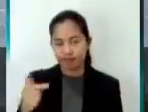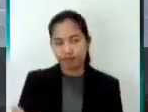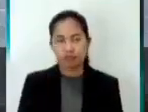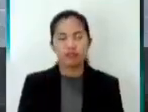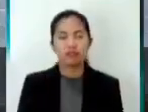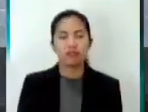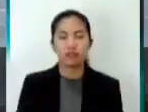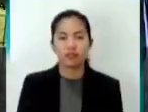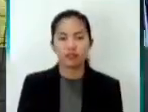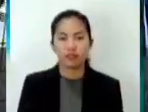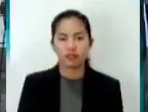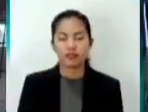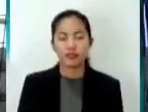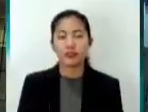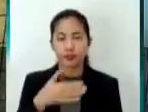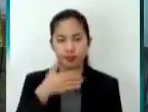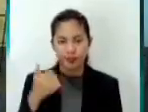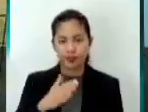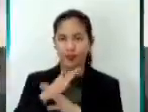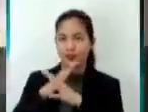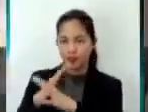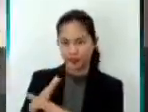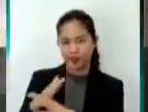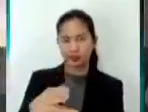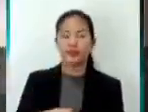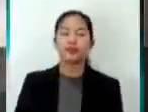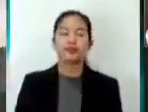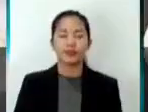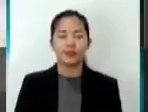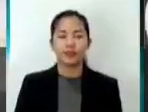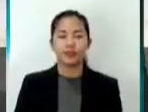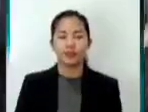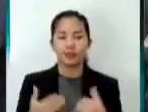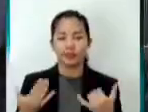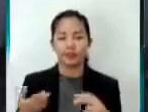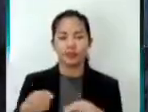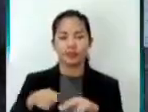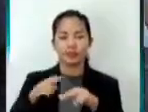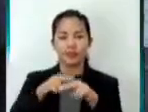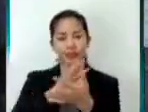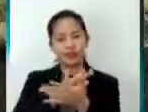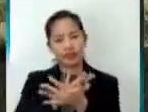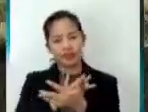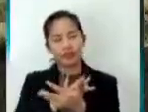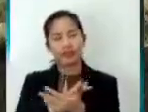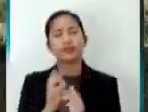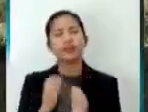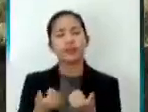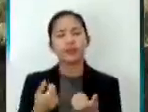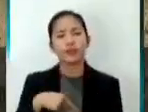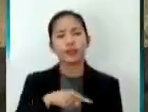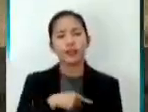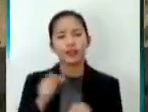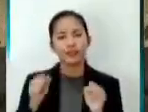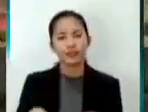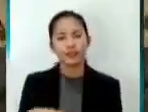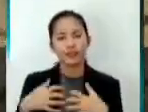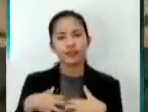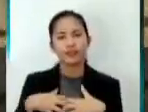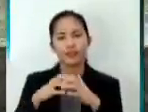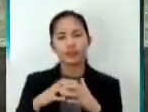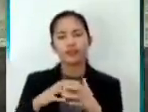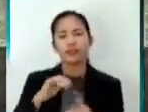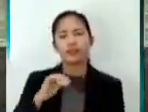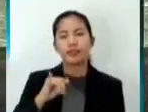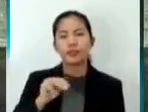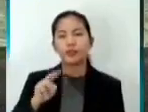Prevention is better than cure, ika nga. Kaya ngayong tumataas ang COVID cases, paano ba natin mapapalakas ang ating resistensya? Payo